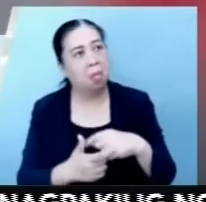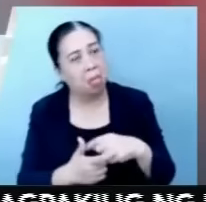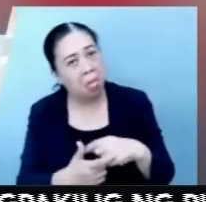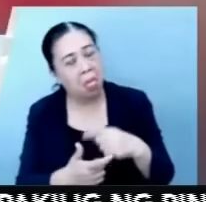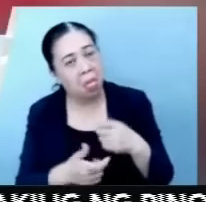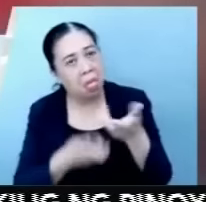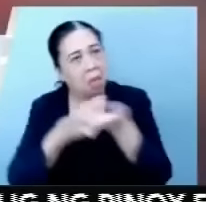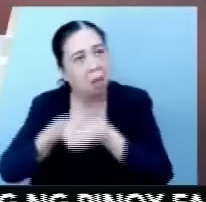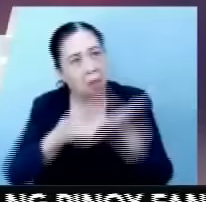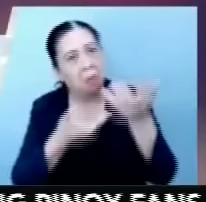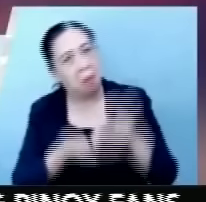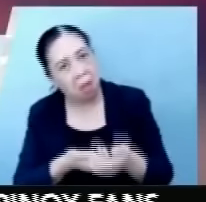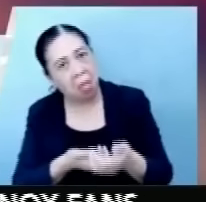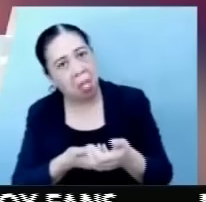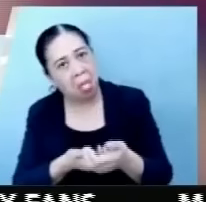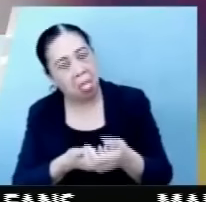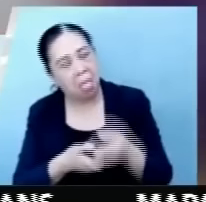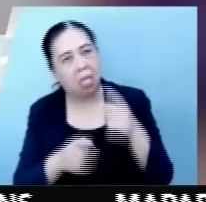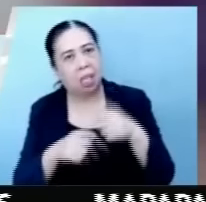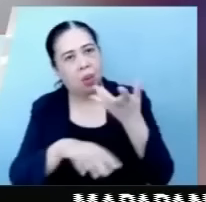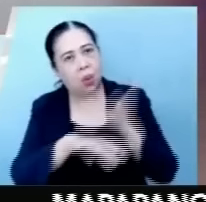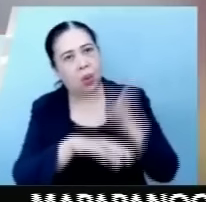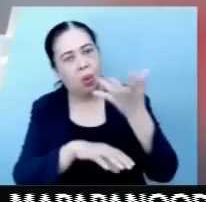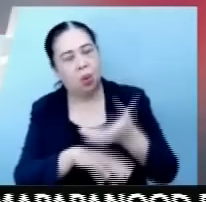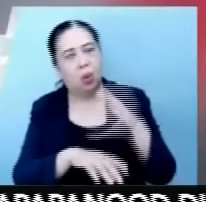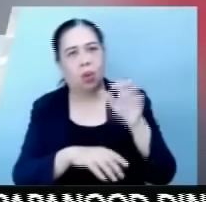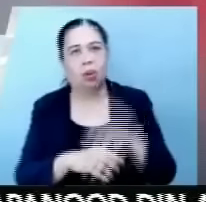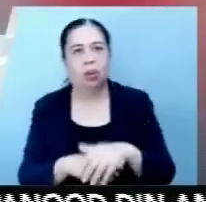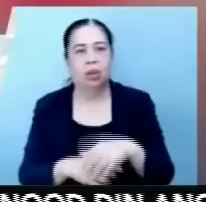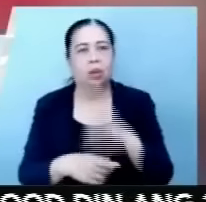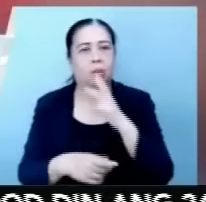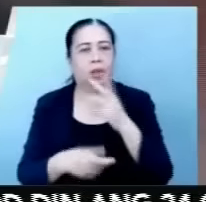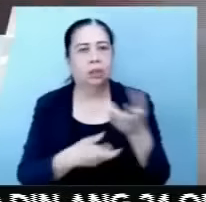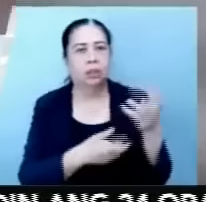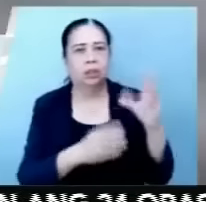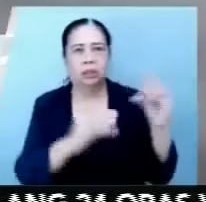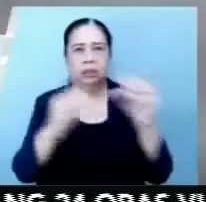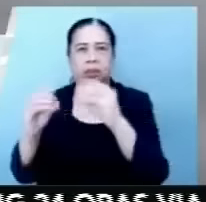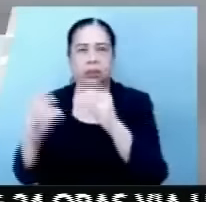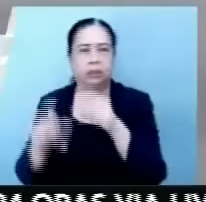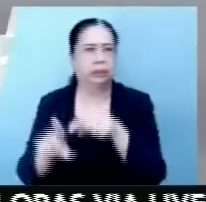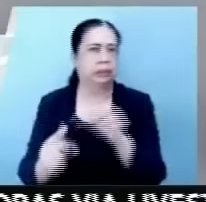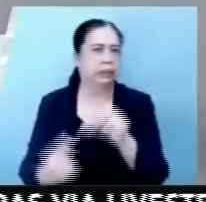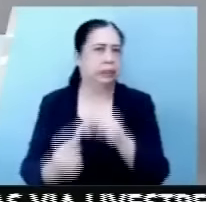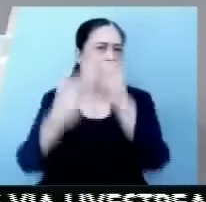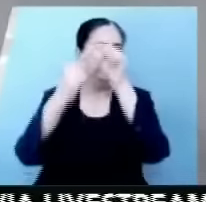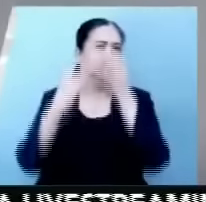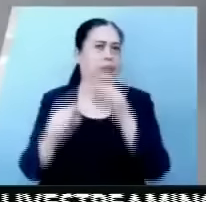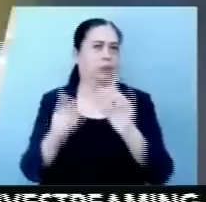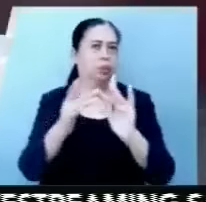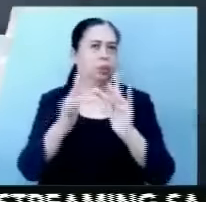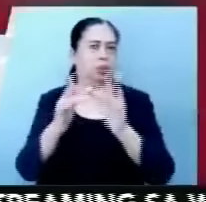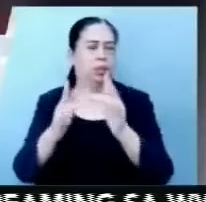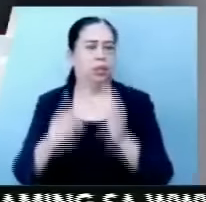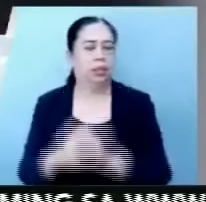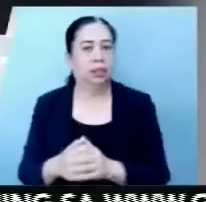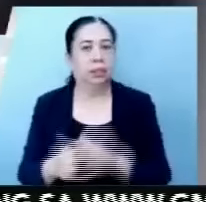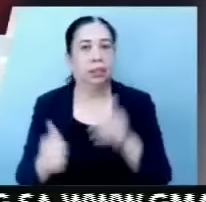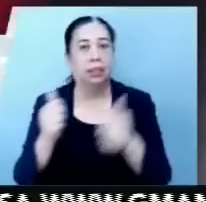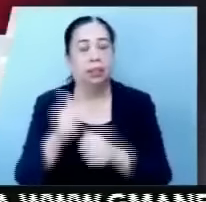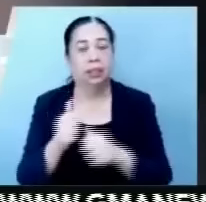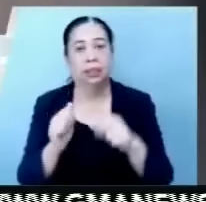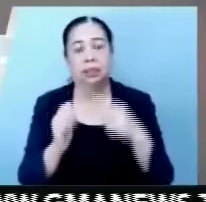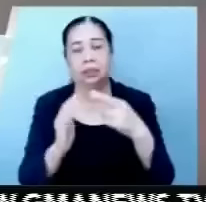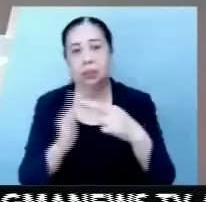niya ang mukha ng isang rider gamit ang water gun. Usap-usapan siya online. Sa ilalim ng City Ordinance ng